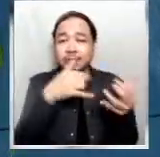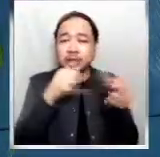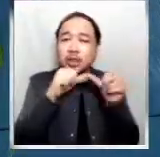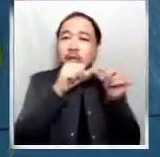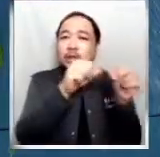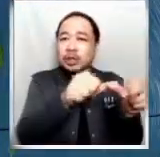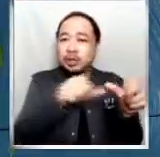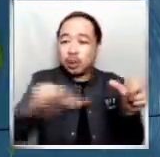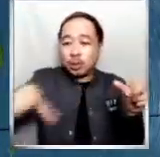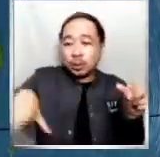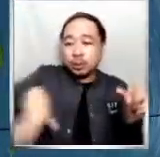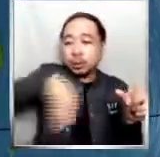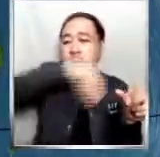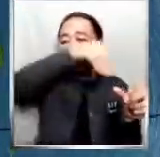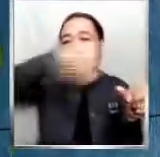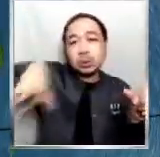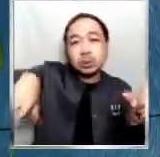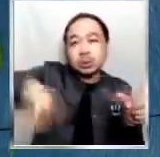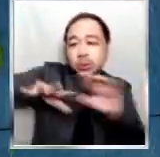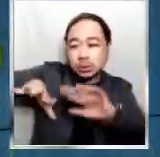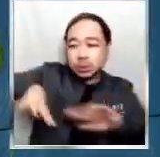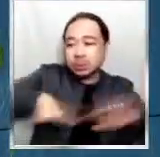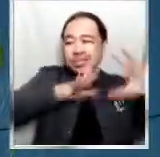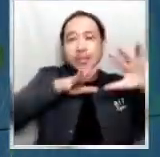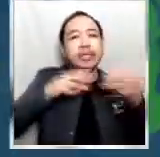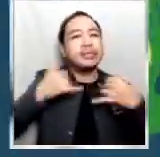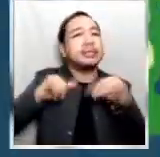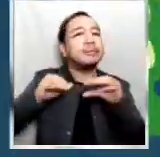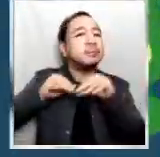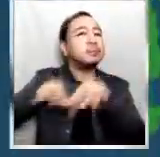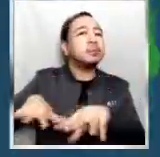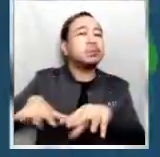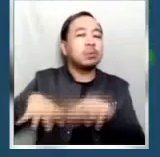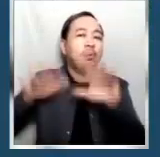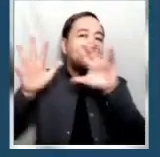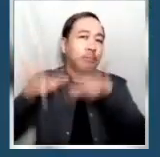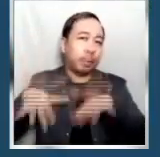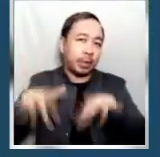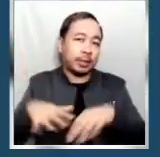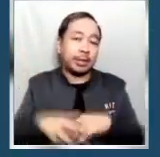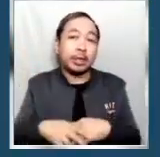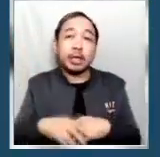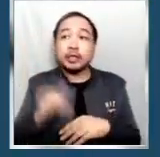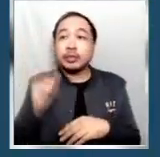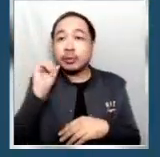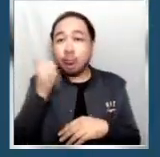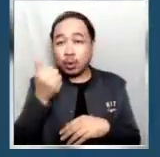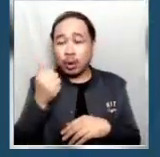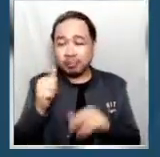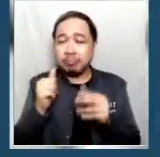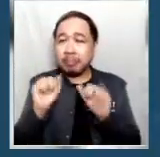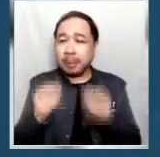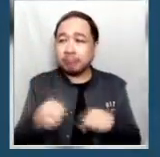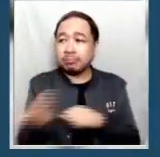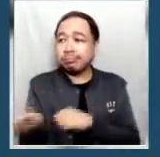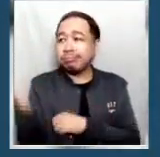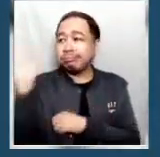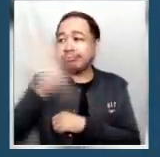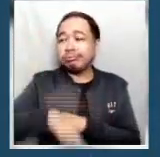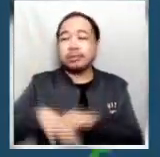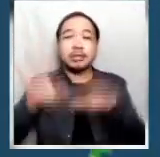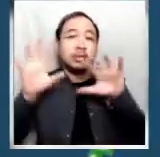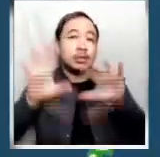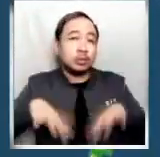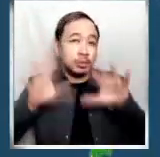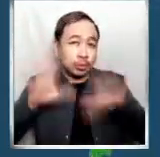din sa malaking bahagi ng bansa. Sa datos po ng Metro Weather, buong araw ang tsansa ng ulan sa Central Luzon, Calabarzon